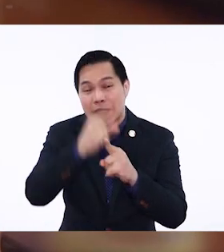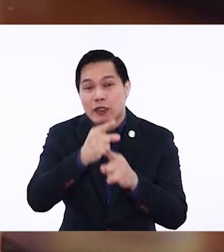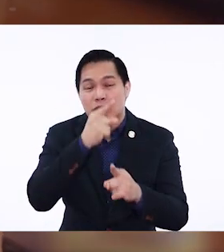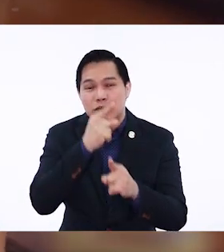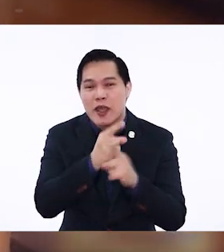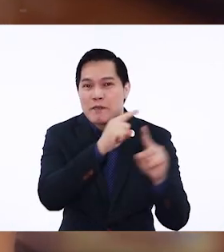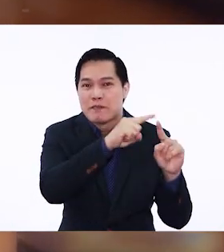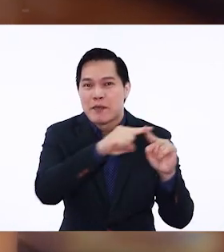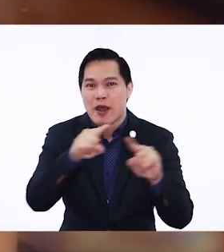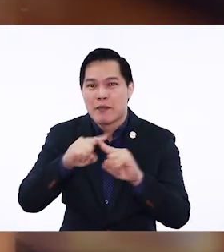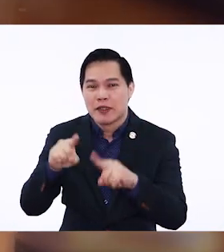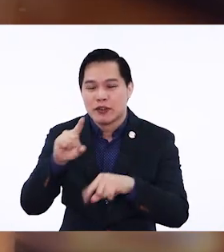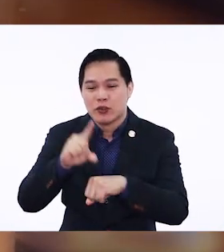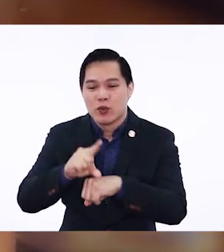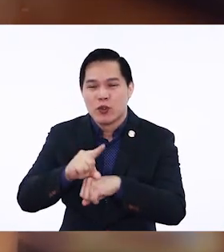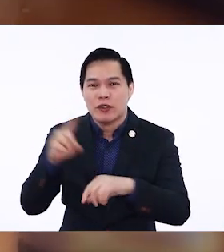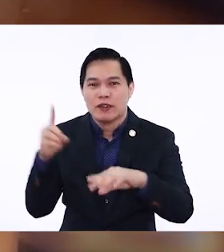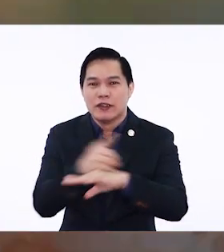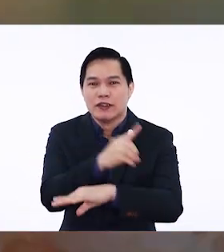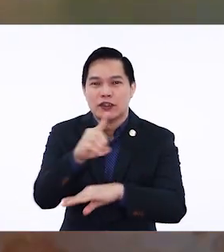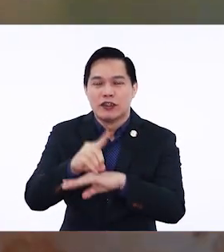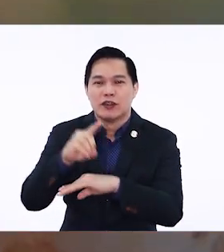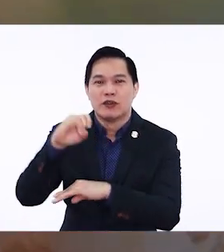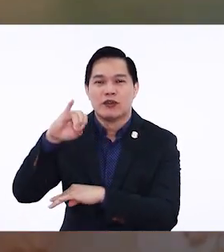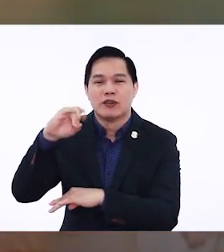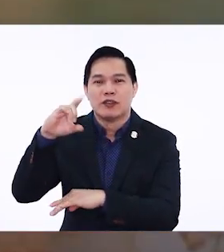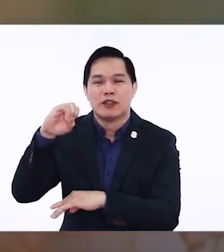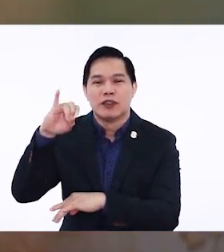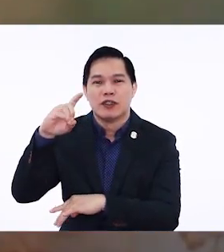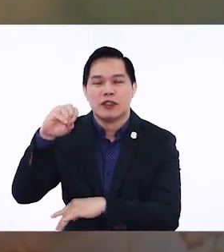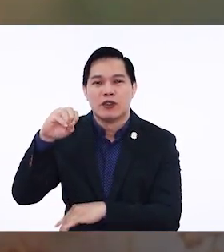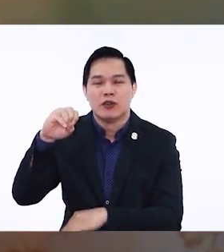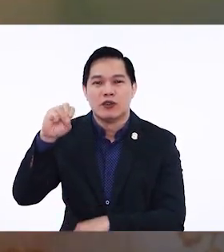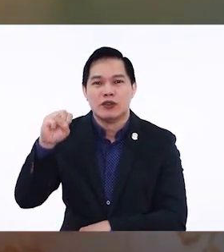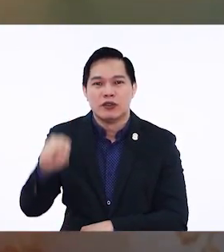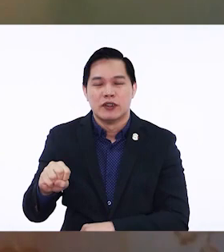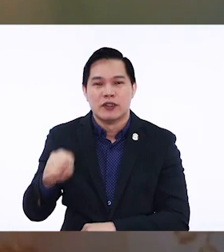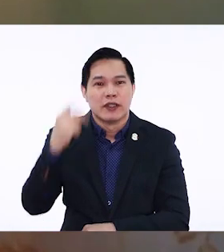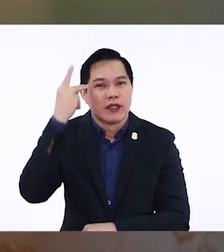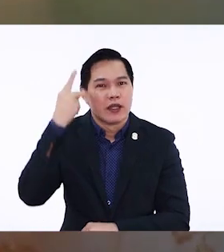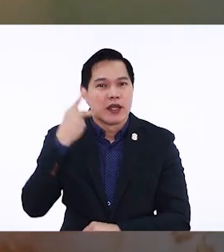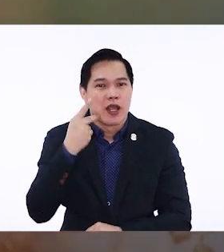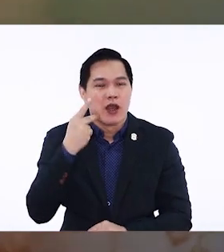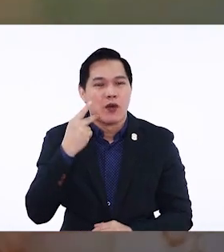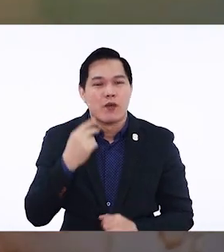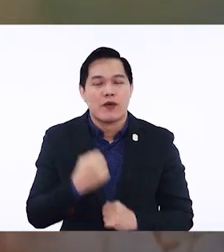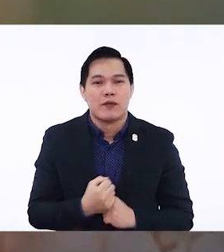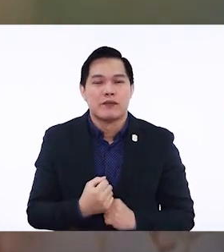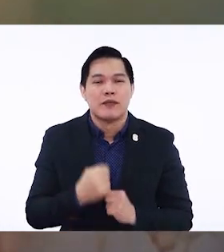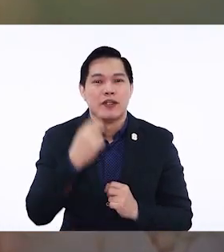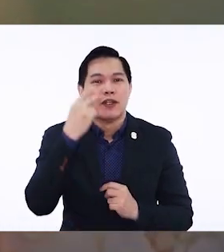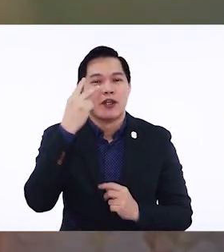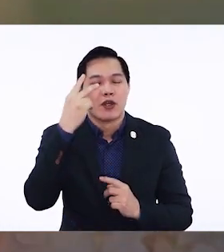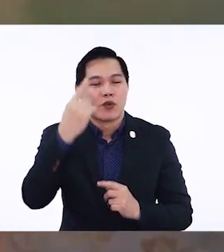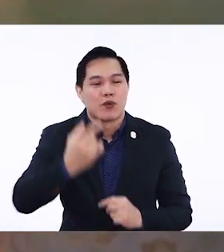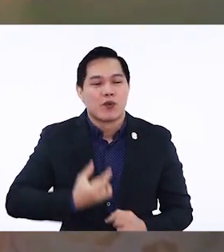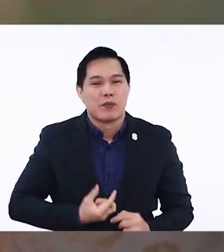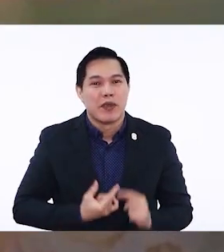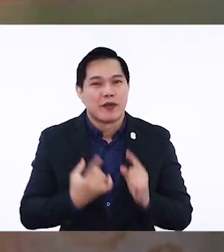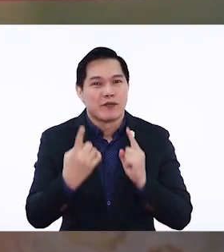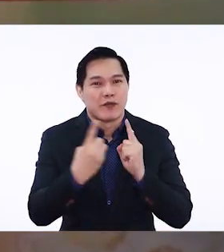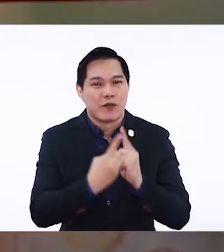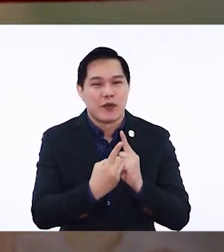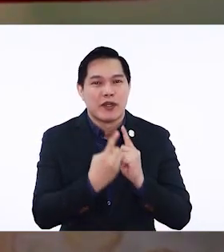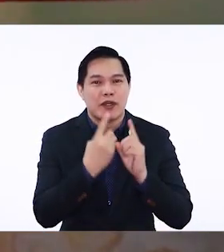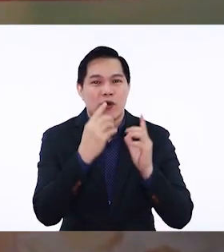iba't ibang lokal ng distrito ng Iloilo South sa isinagawang kadiwa meet and greet online. Sa pamamagitan